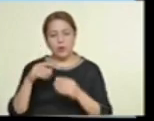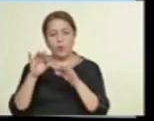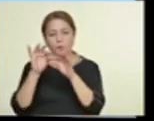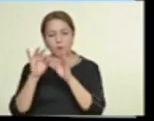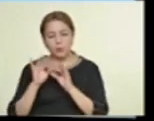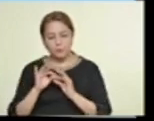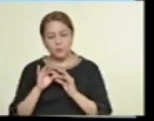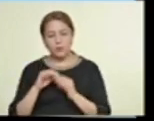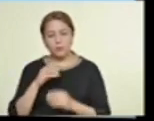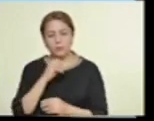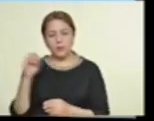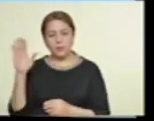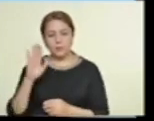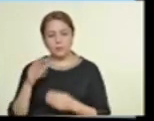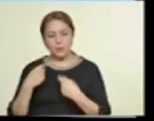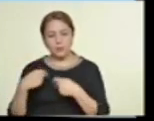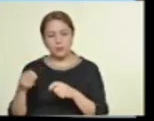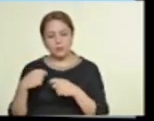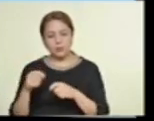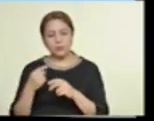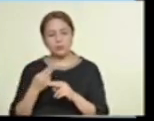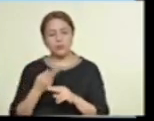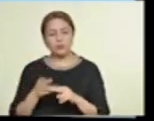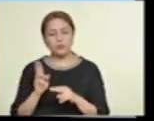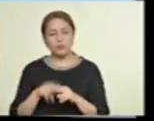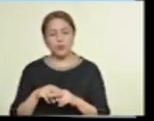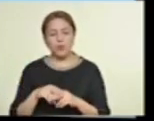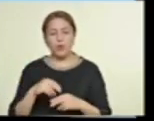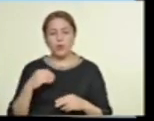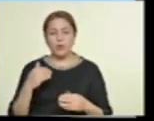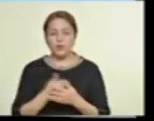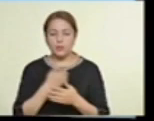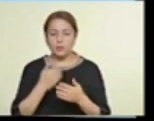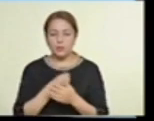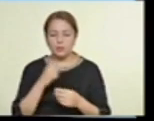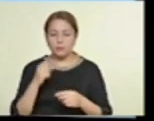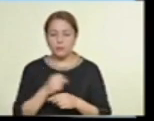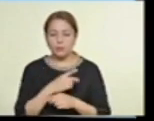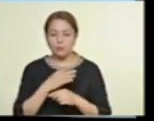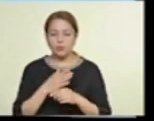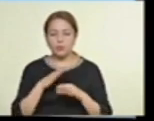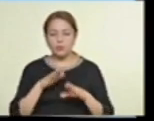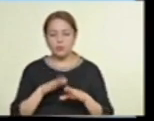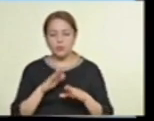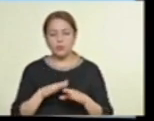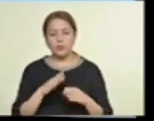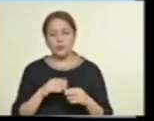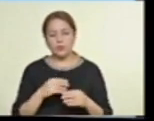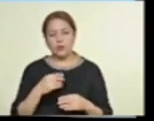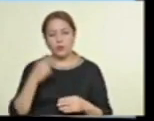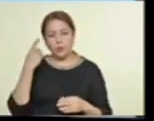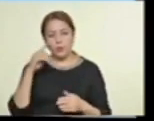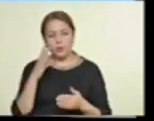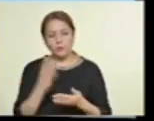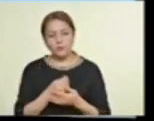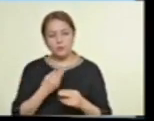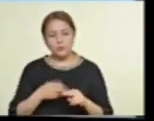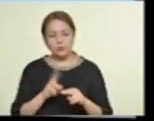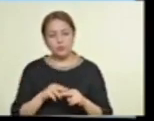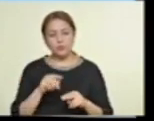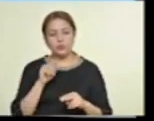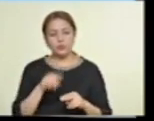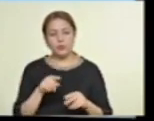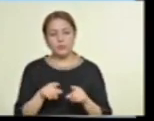uchun va yangi-yangi bozor o'choqlarini tashkil qilish uchun ana shunday sayohatlarni